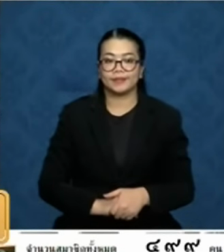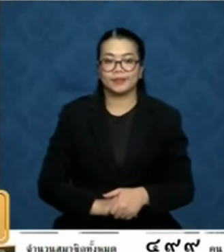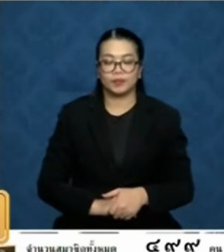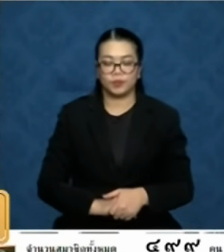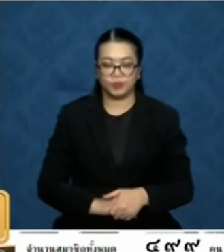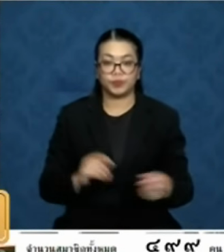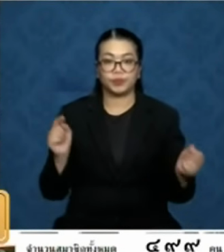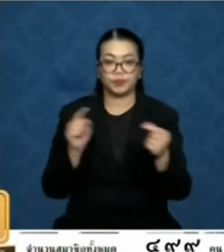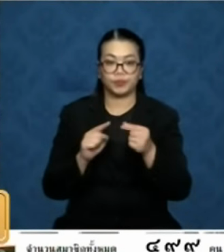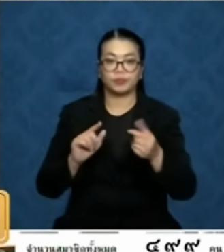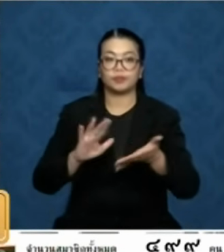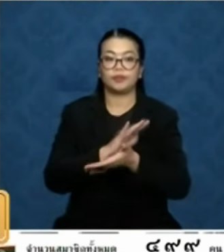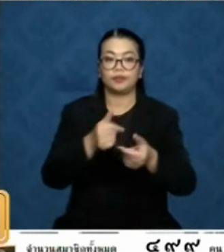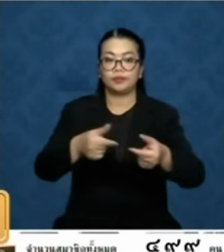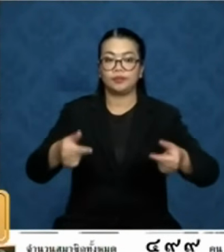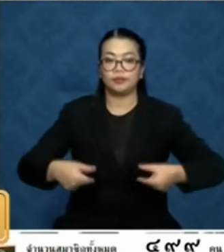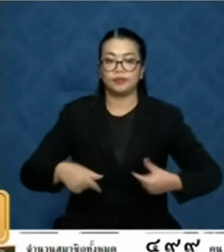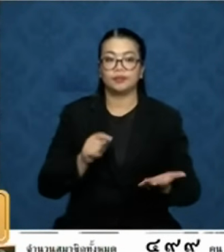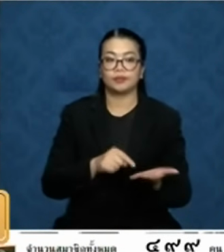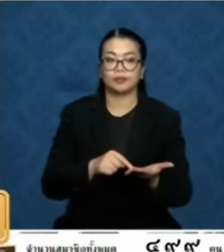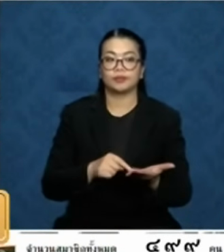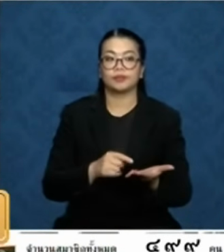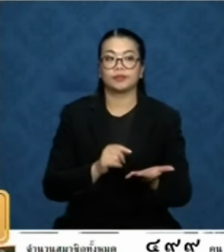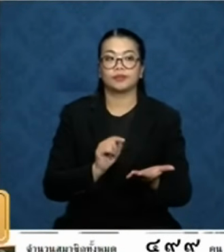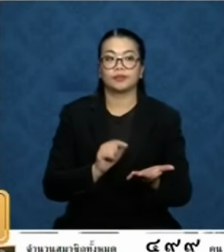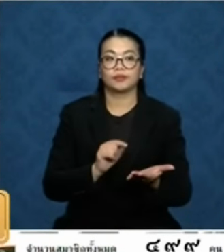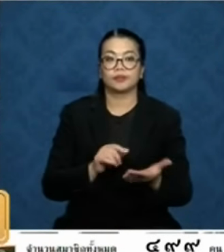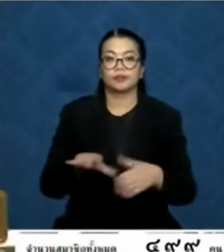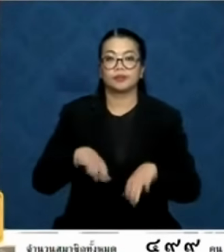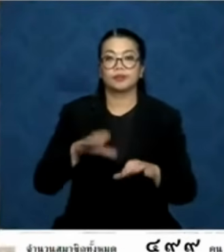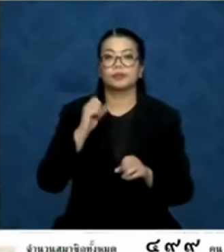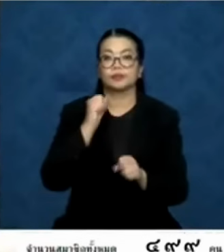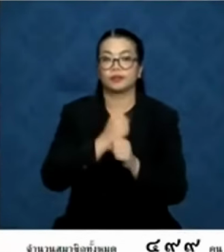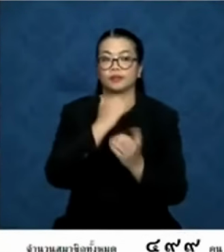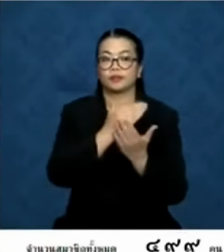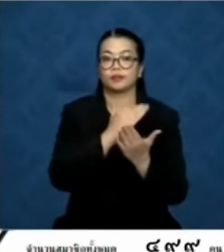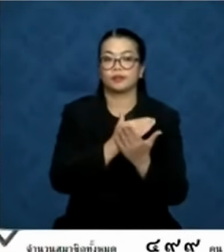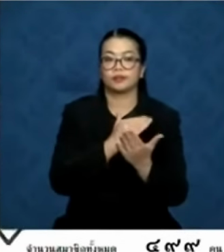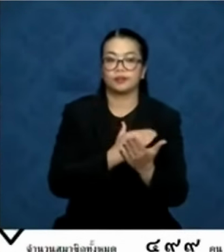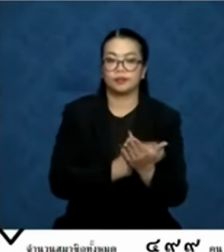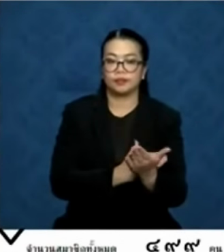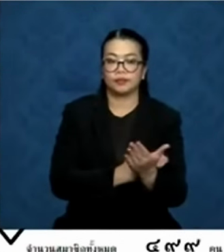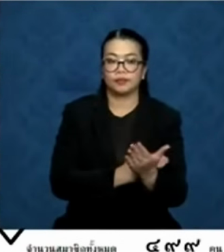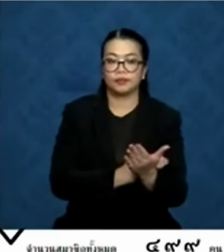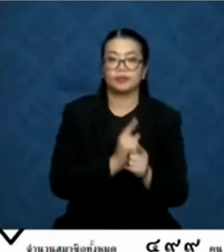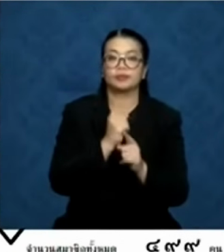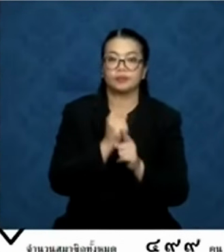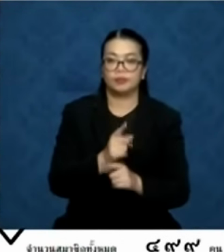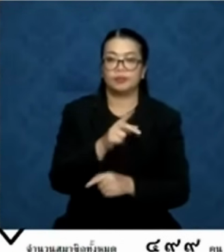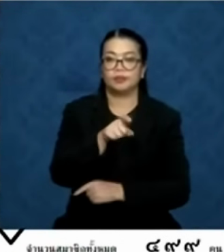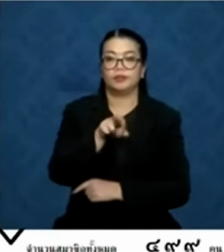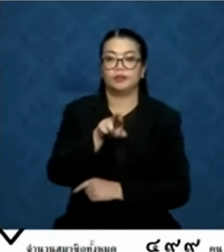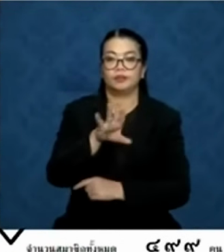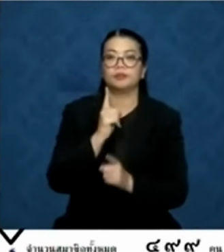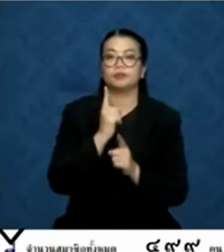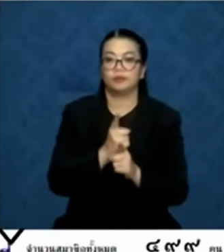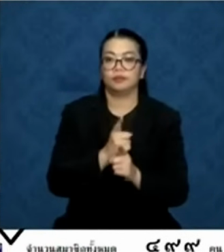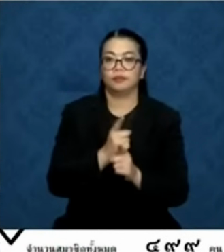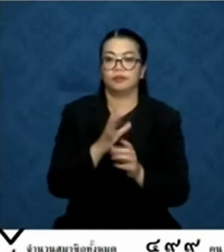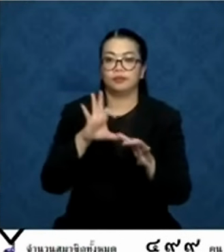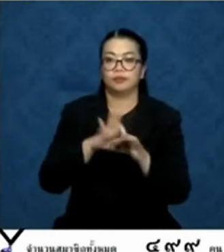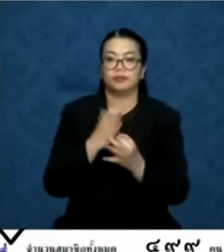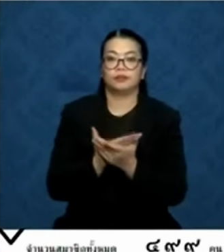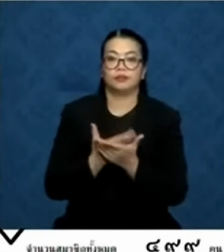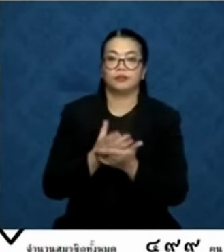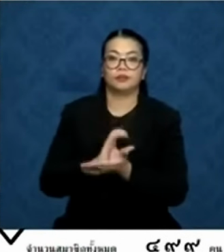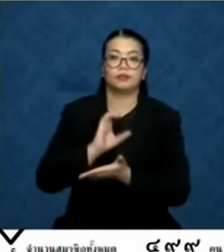สำหรับเอกสารประกอบได้มีการจัดทำให้เป็นไปตามพระราชบัญญัติวิธีการงบประมาณ